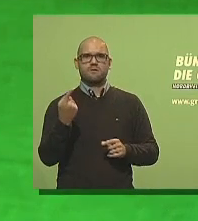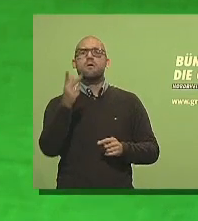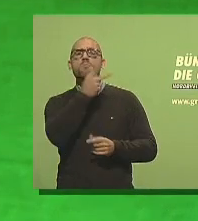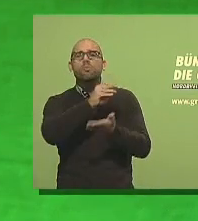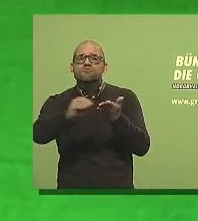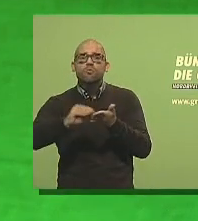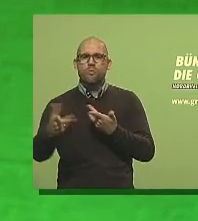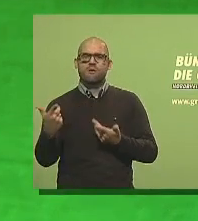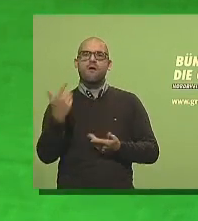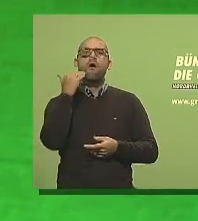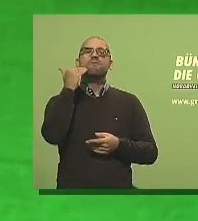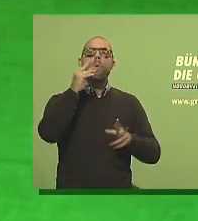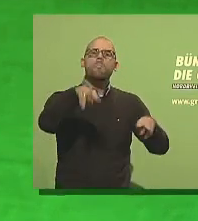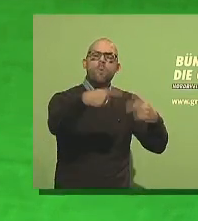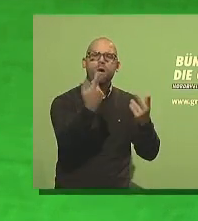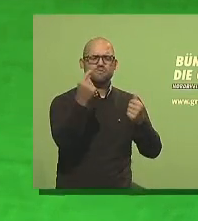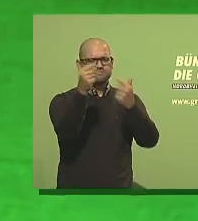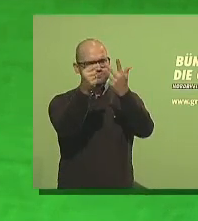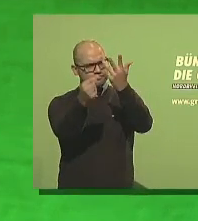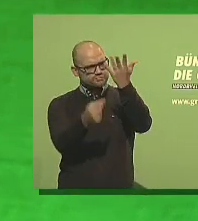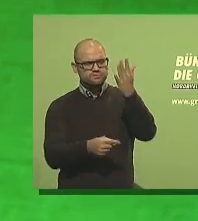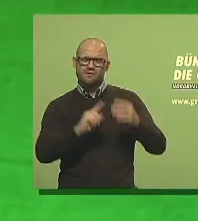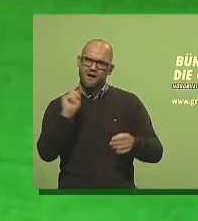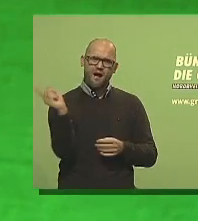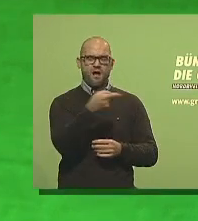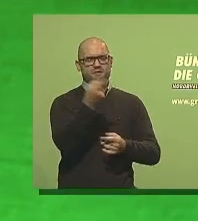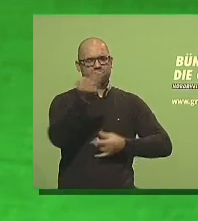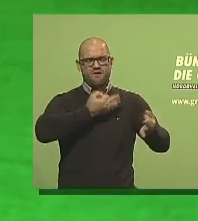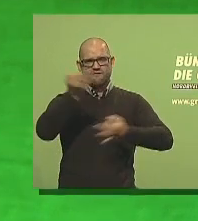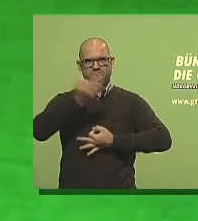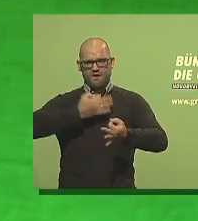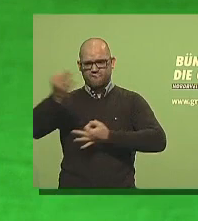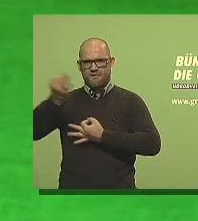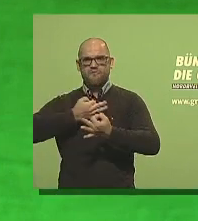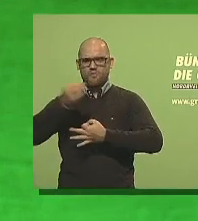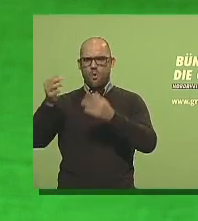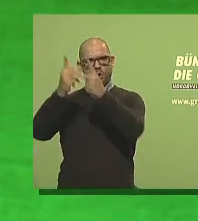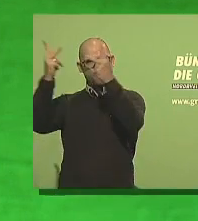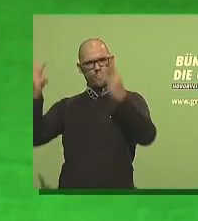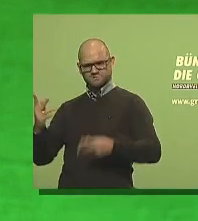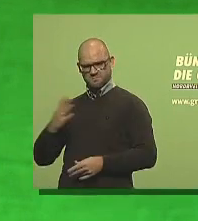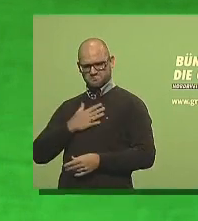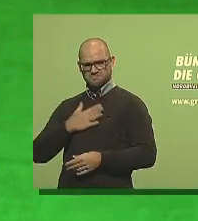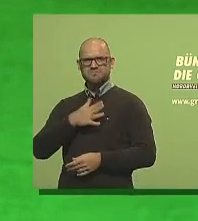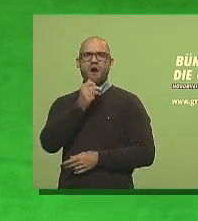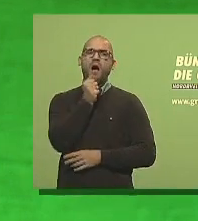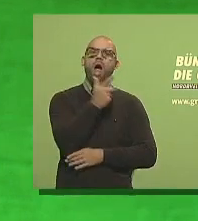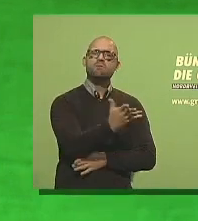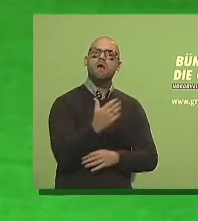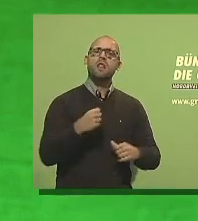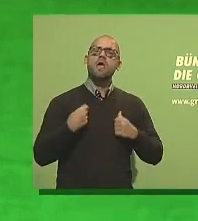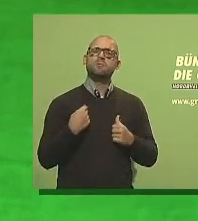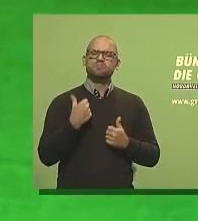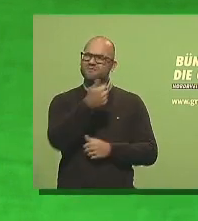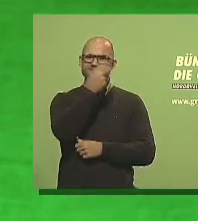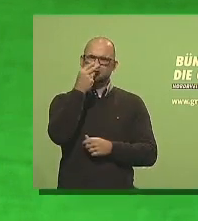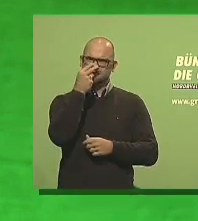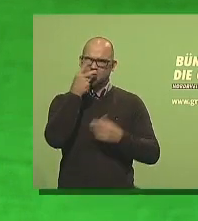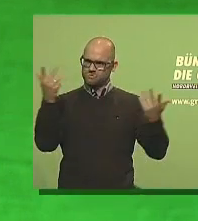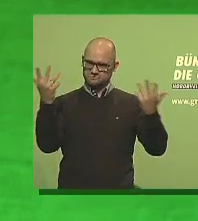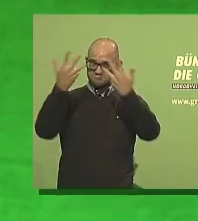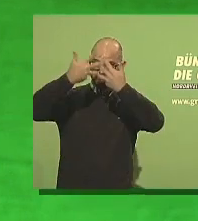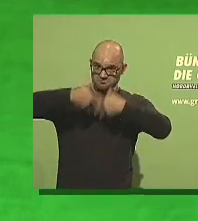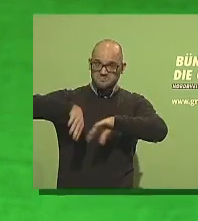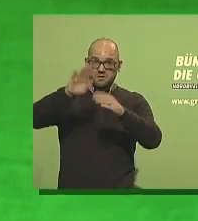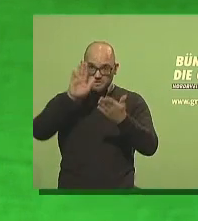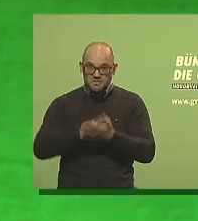wird man uns fragen, was haben eure Konzepte eigentlich mit dem Alltag zu tun? Wie funktionieren sie? Ob sie